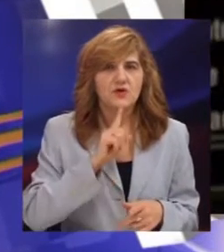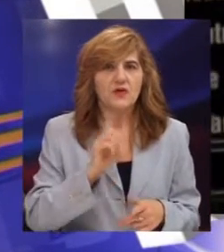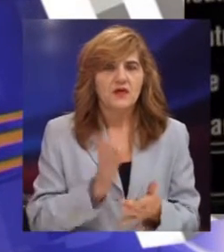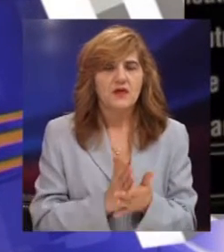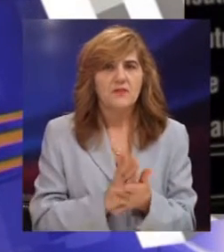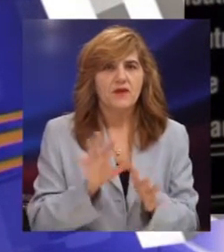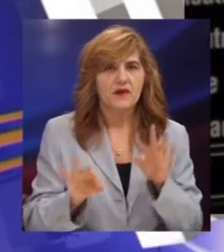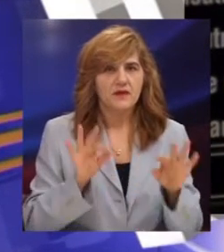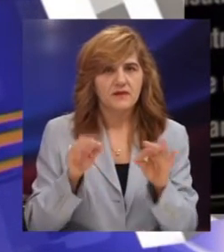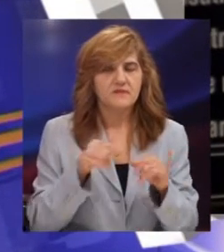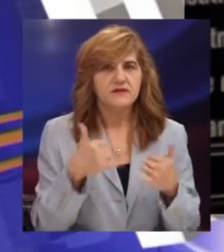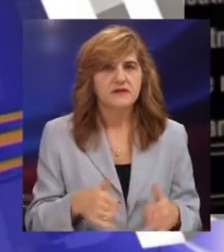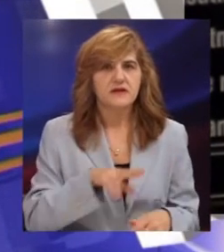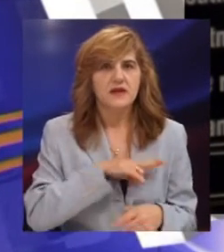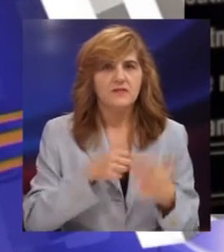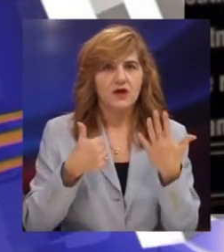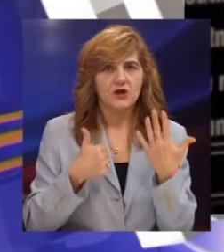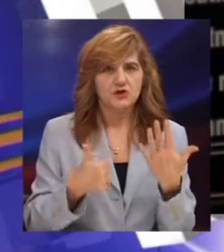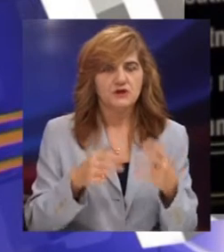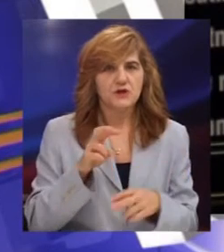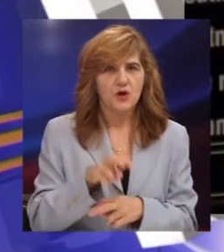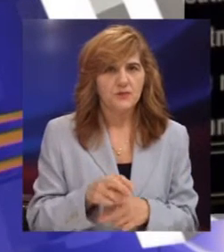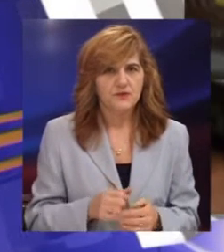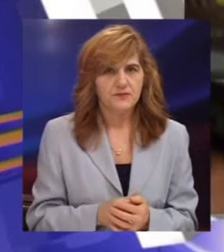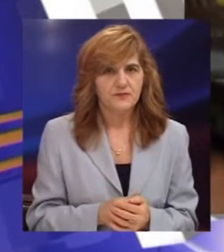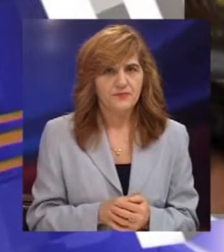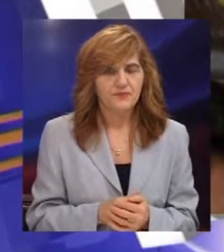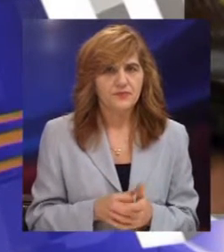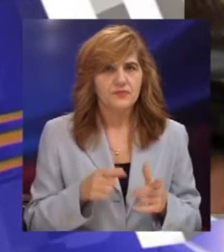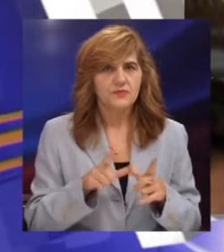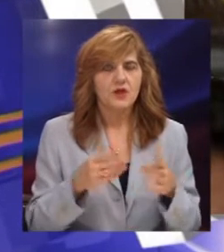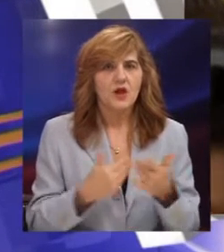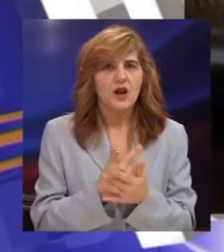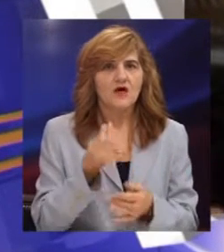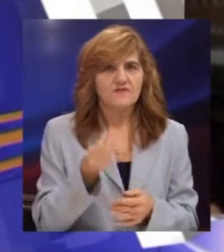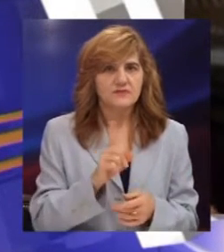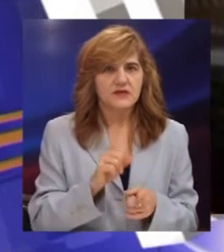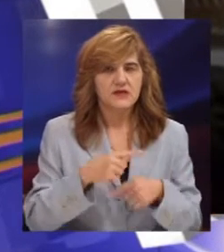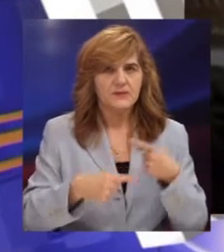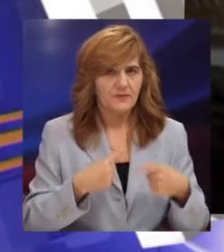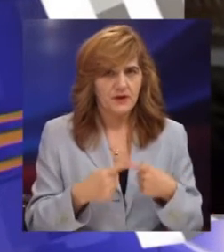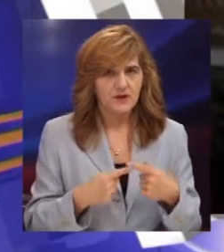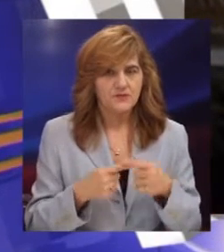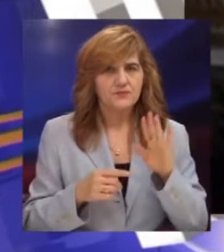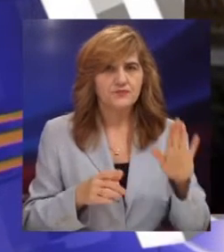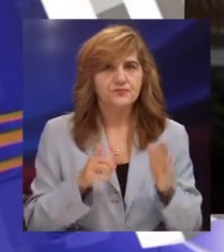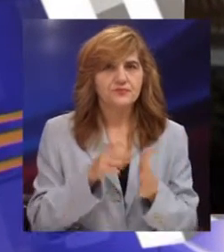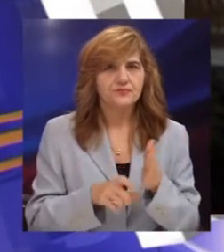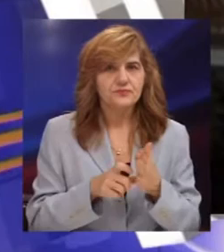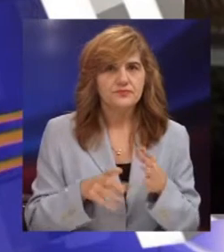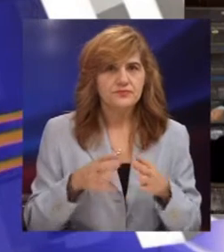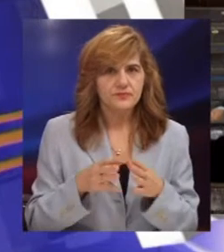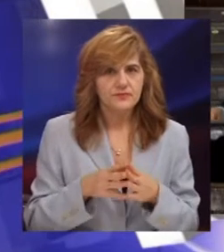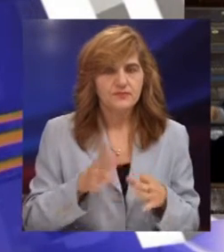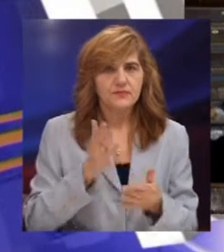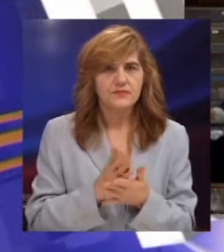na izborima, sada ima čak 6 odbornika. Slavinka Cvjetić iz Nove Srbije nije menjala stranku, ali je na osnovu članstva u